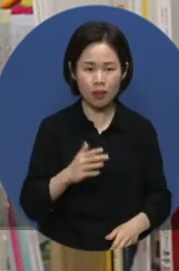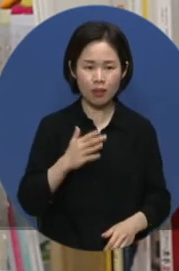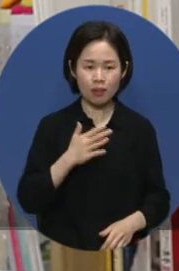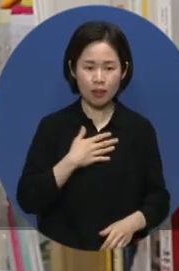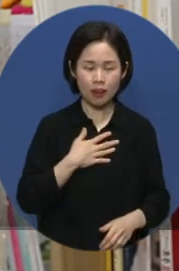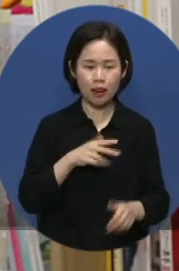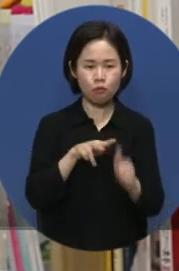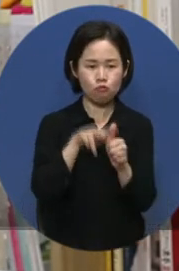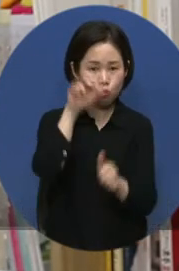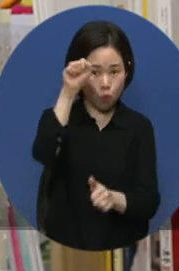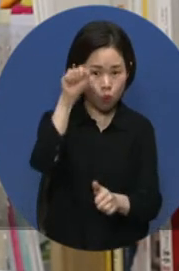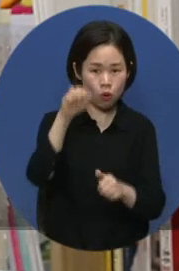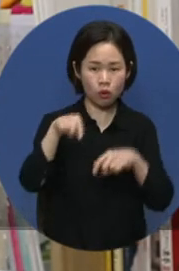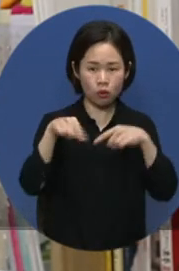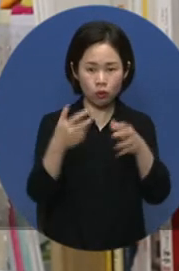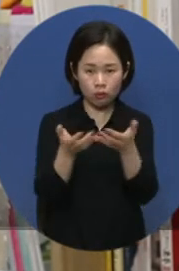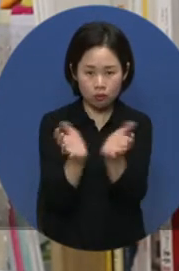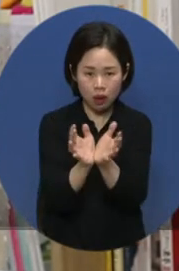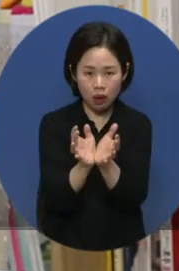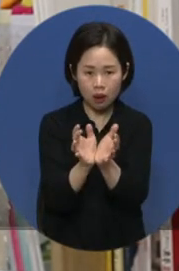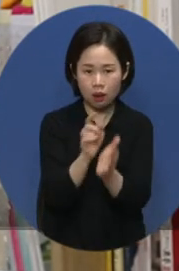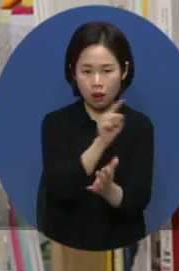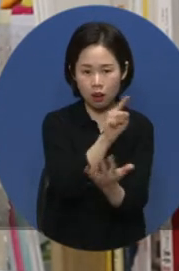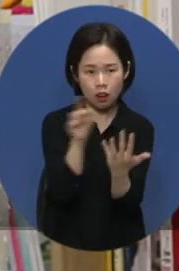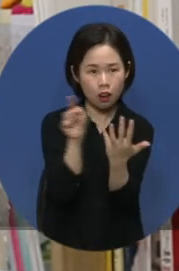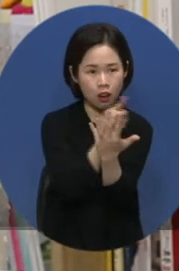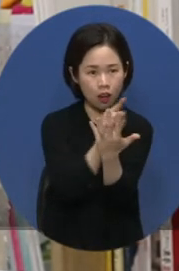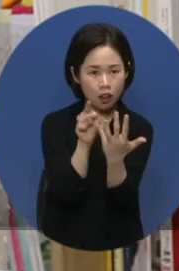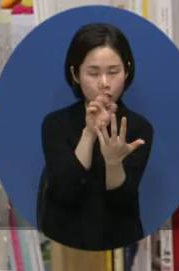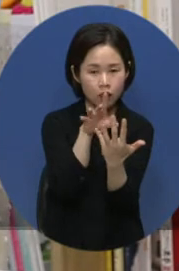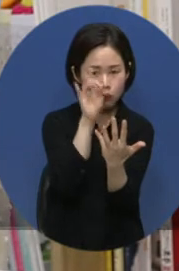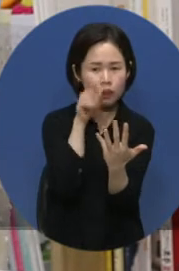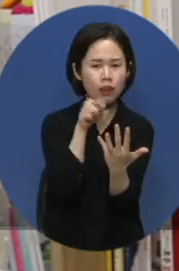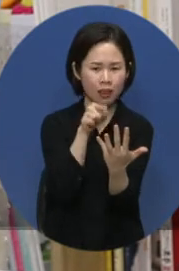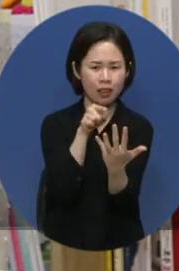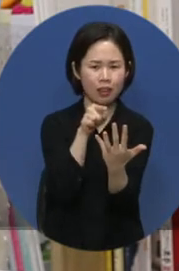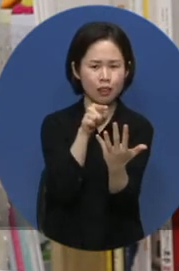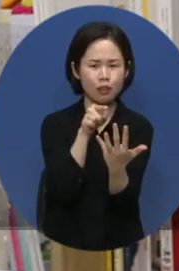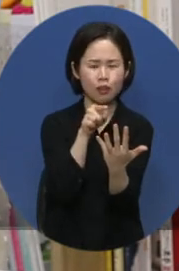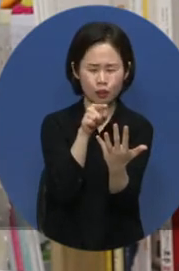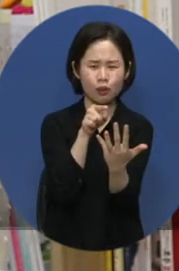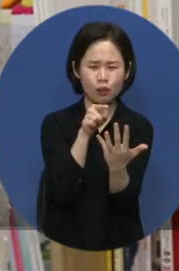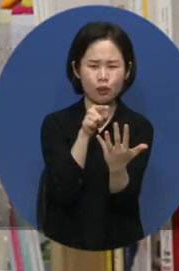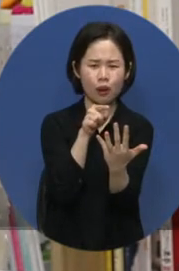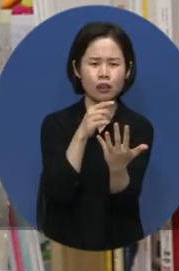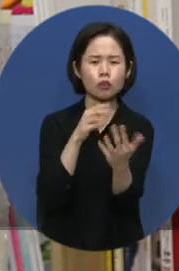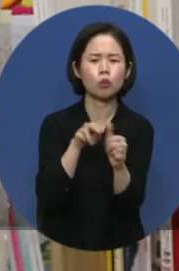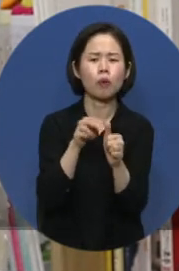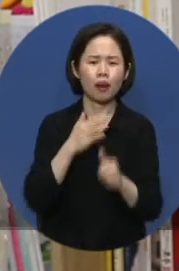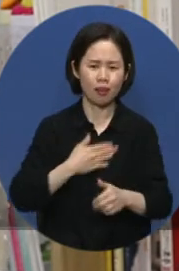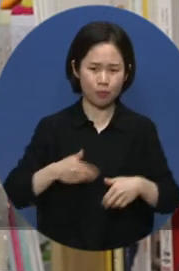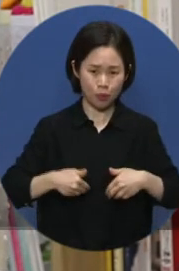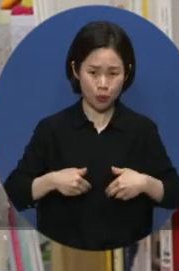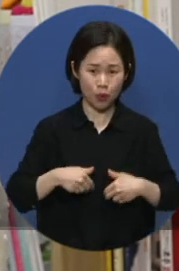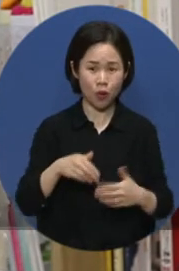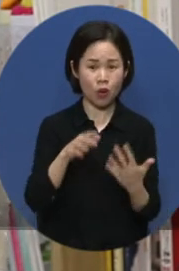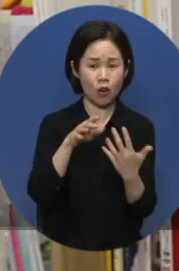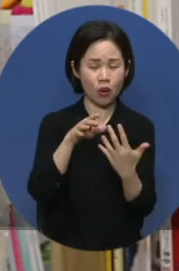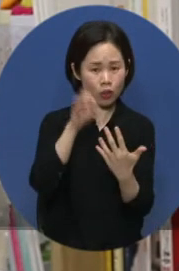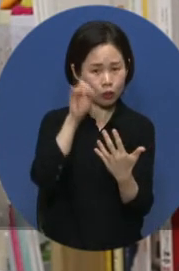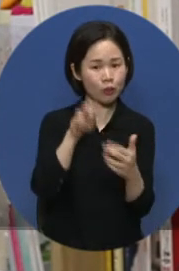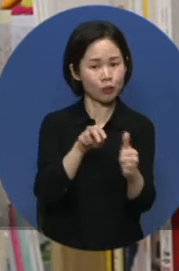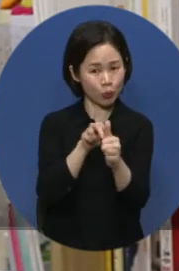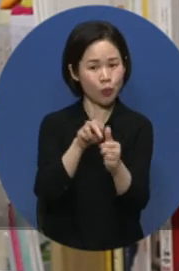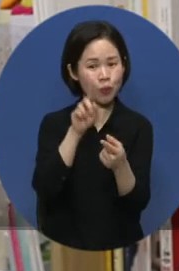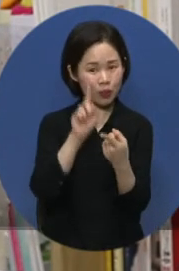어떤 정당을 찍을 것인가를 결정하는 거라고 생각이 들었어요. 그래서 그 결정을 도와줄 수 있는 책을 만들었고요.